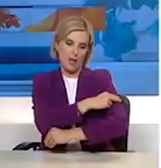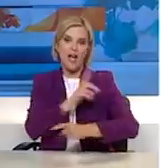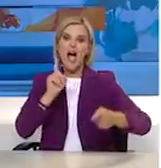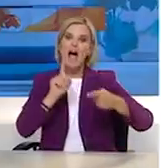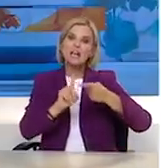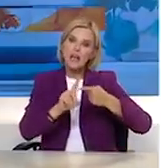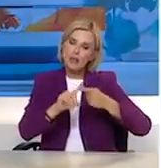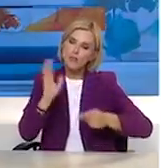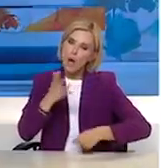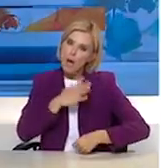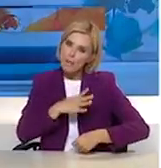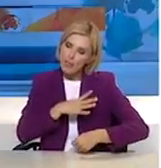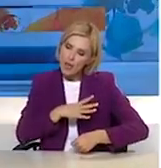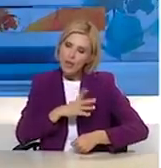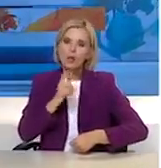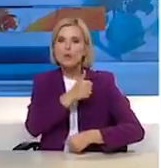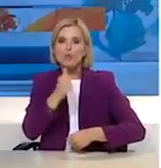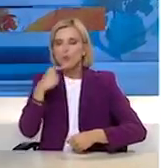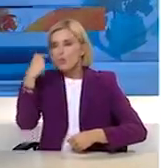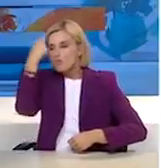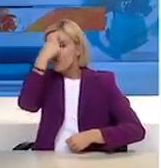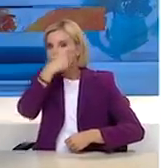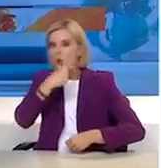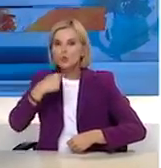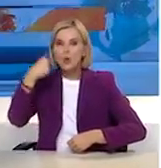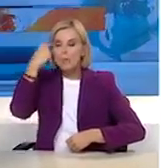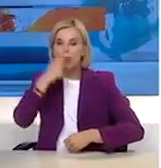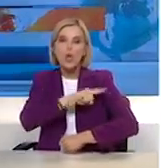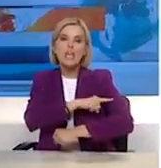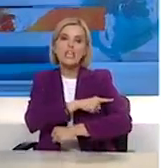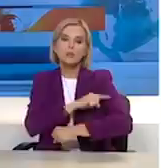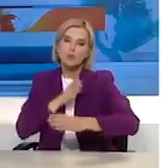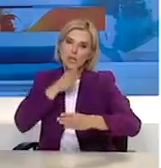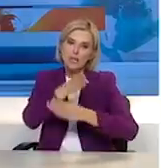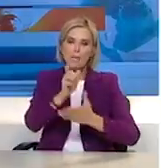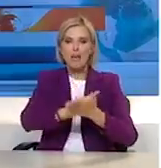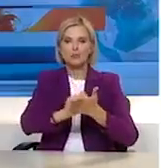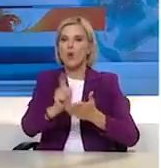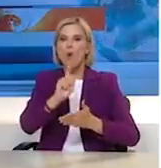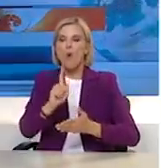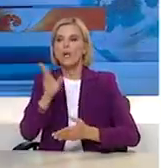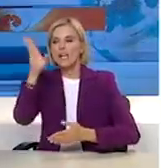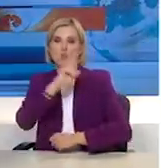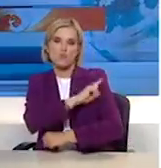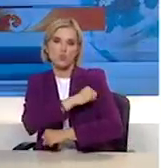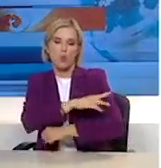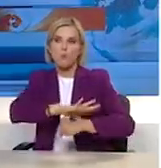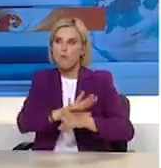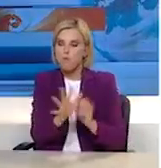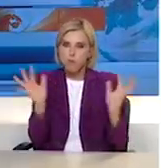τους, ό,τι έχει σχέση με την υγεία τους, με τον προσωπικό τους γιατρό ή δυνατόν σε τακτική εξωτερική βάση και όχι σε επίγουσα βάση, και